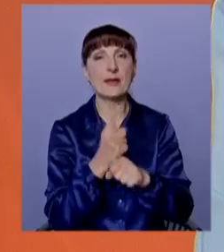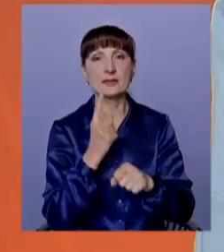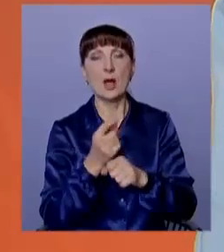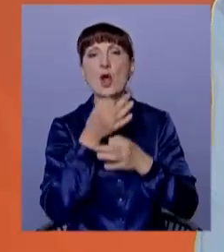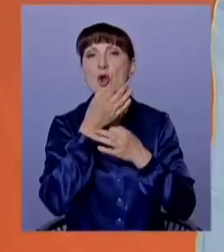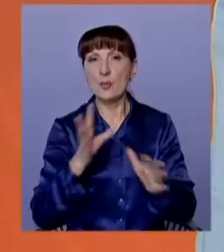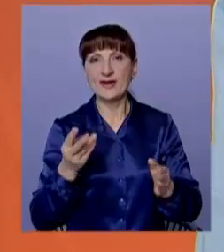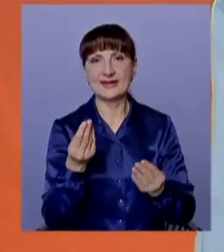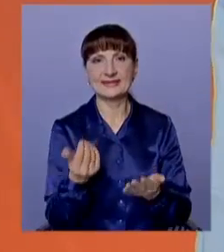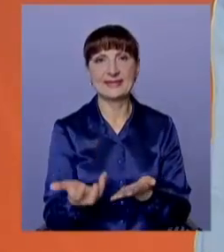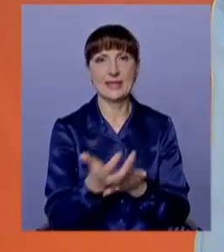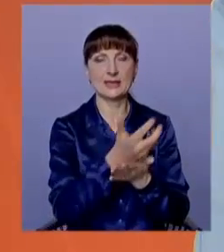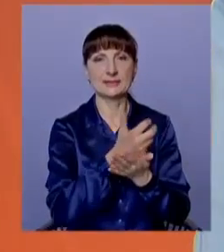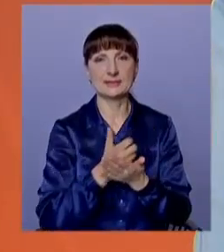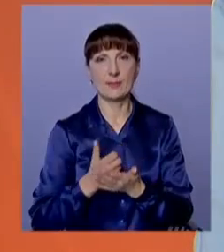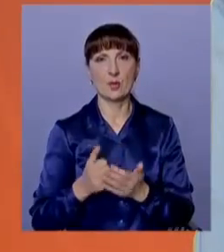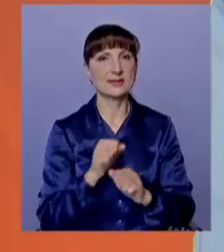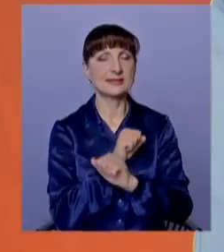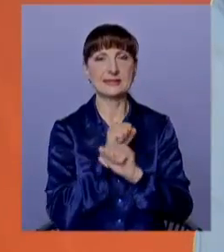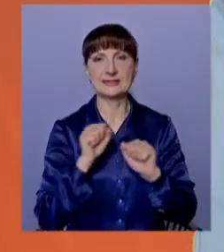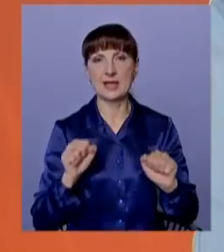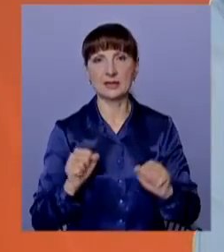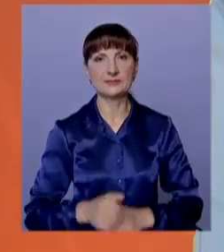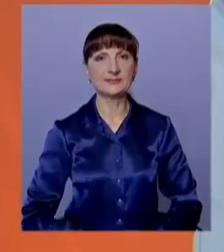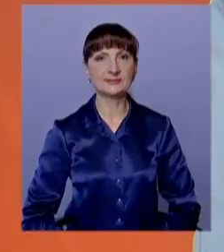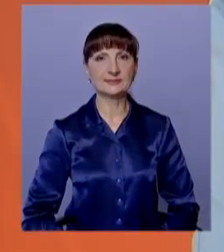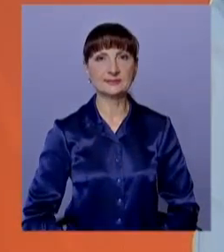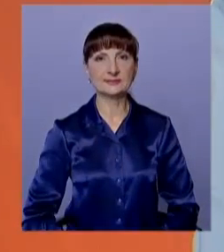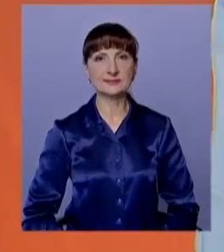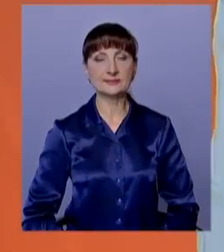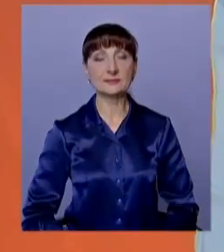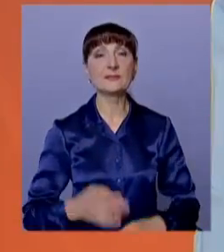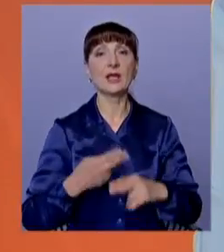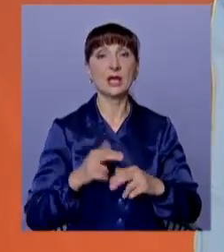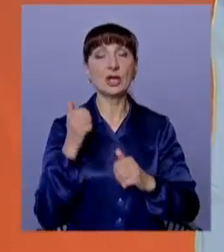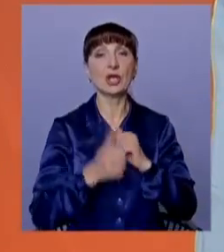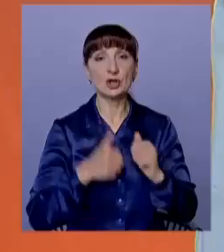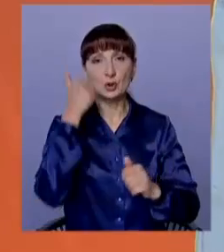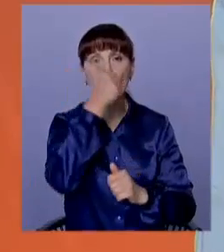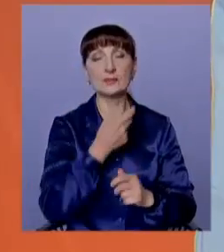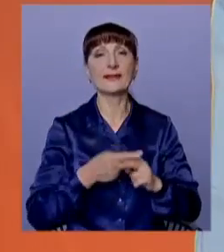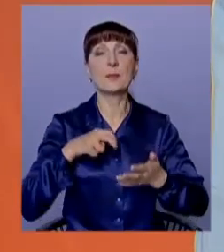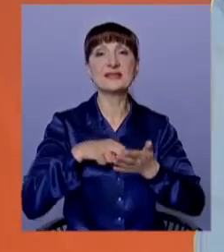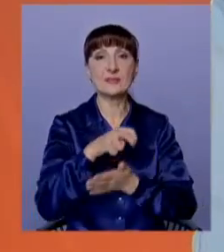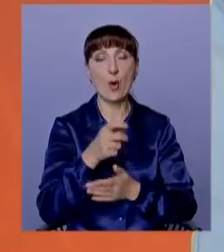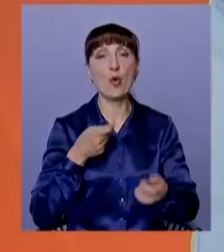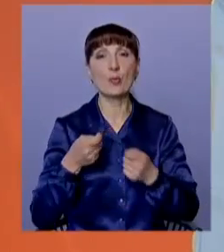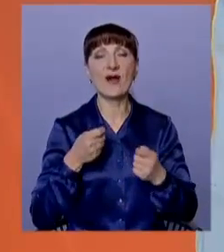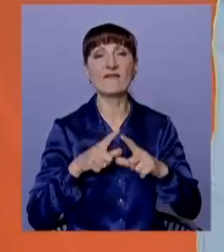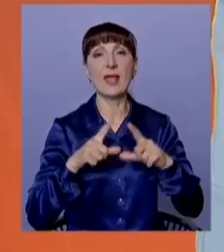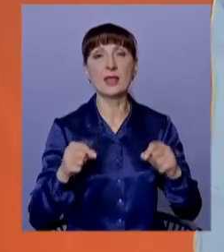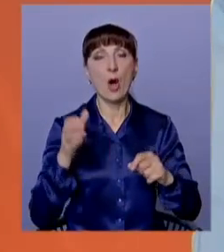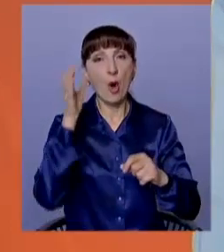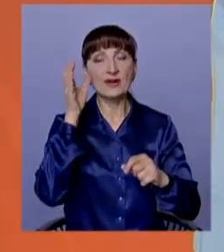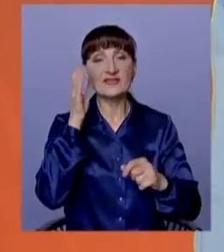любых сборов, любых денежных средств. Категорически запрещается. И это ежегодно, это письмо управления образования